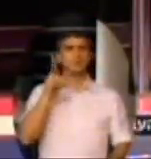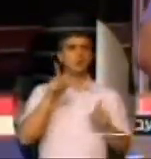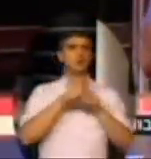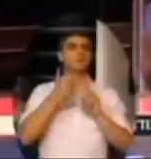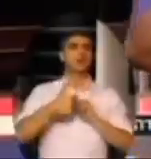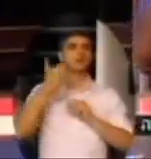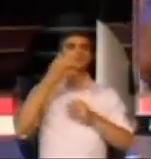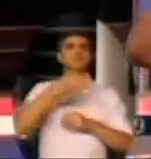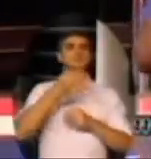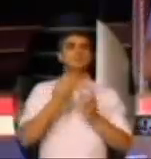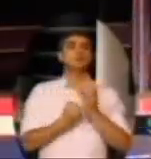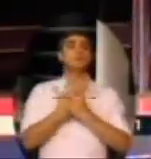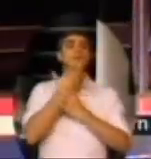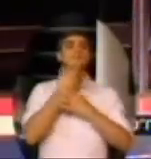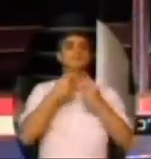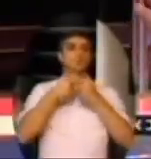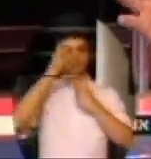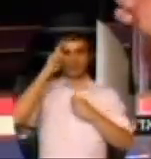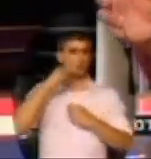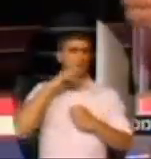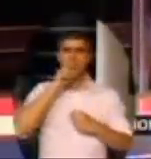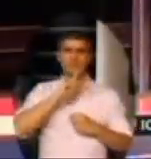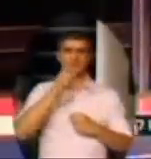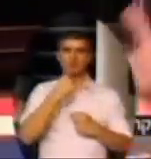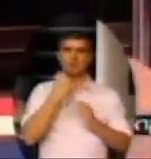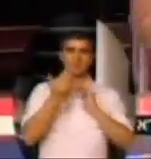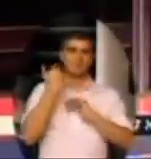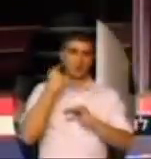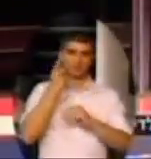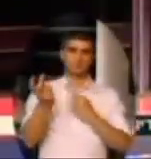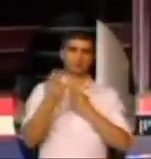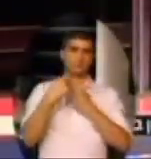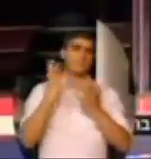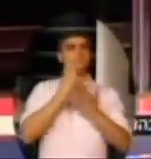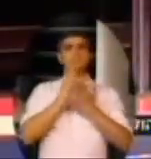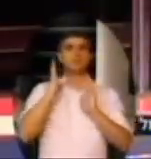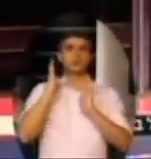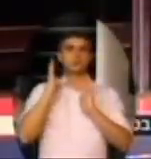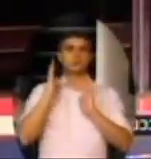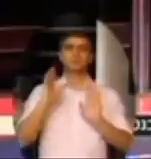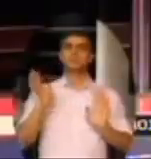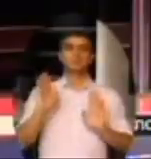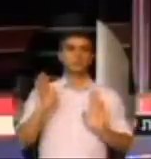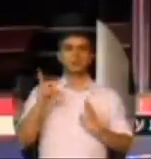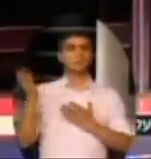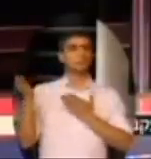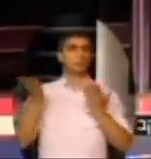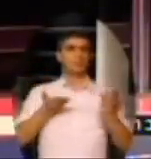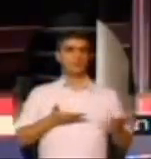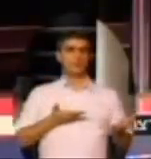ראשי סניפים ממייסדי התנועה בדרך כלל אני לא מדבר על אלה שרמז קודם שבאים פתאום לדלת הפתוחה ברוכים